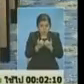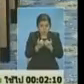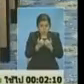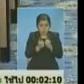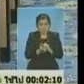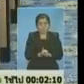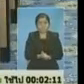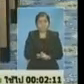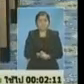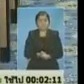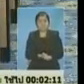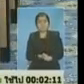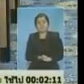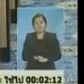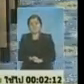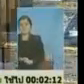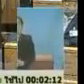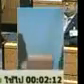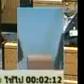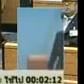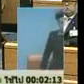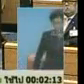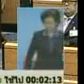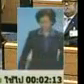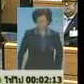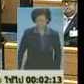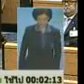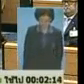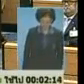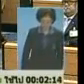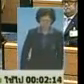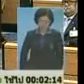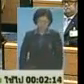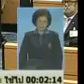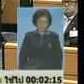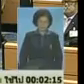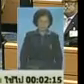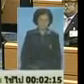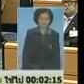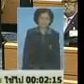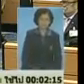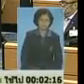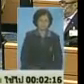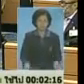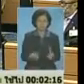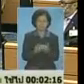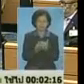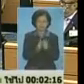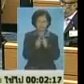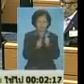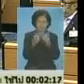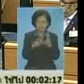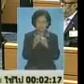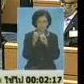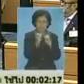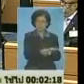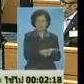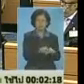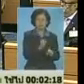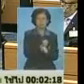พราะว่าบริษัทนี้ไม่เคยรับงานมาก่อนเพราะฉะนั้นเนี่ยประมูลไปแล้วทิ้งงานผมก็ตกใจครับเอ๊ะเป็นอย่างนั้น